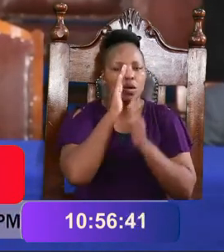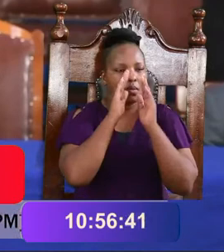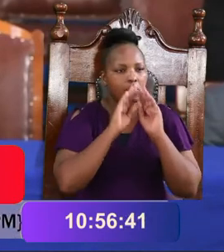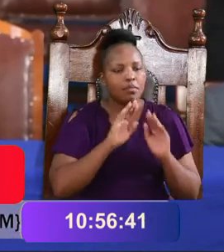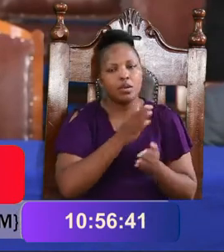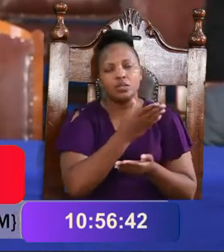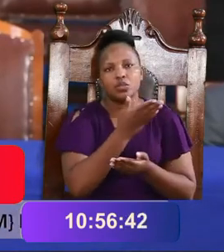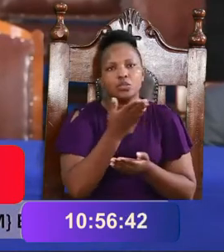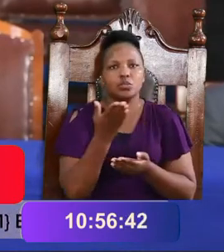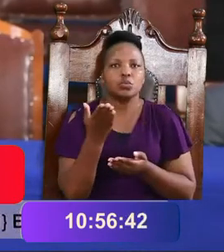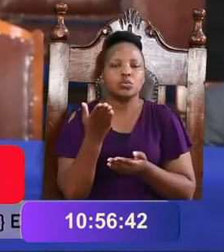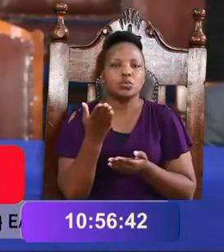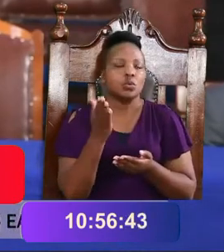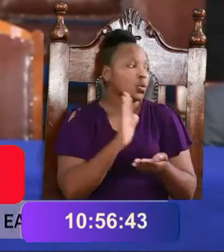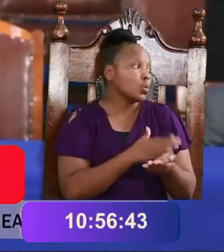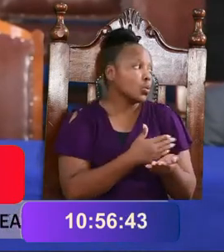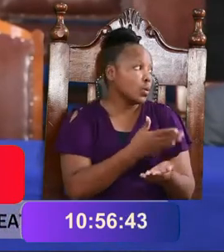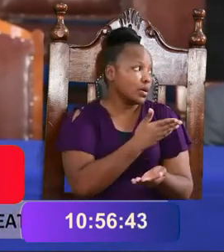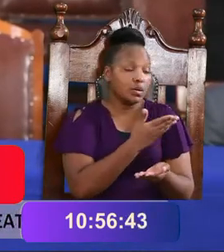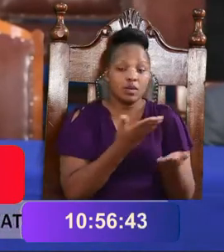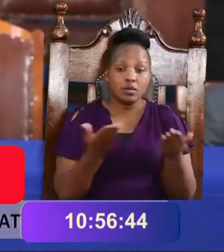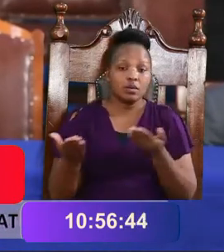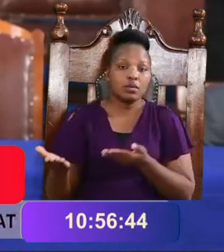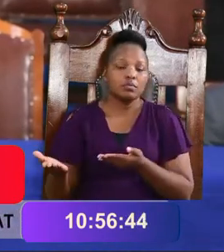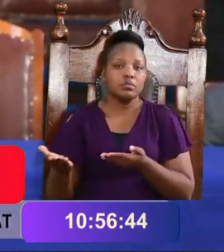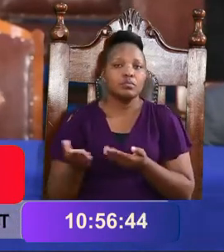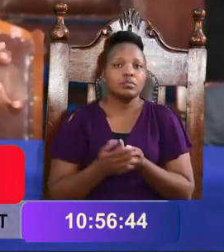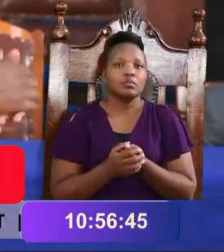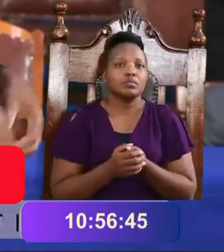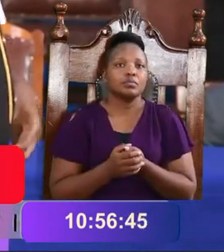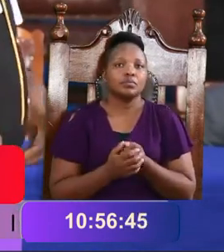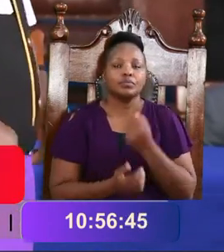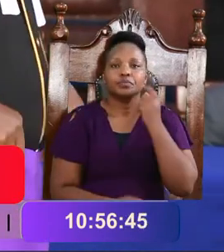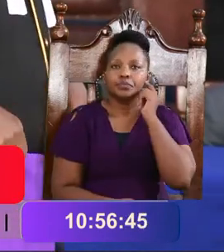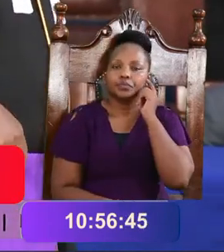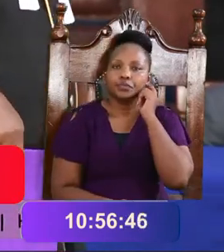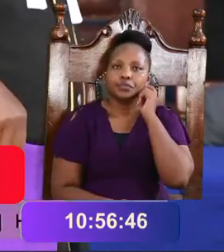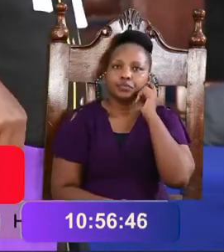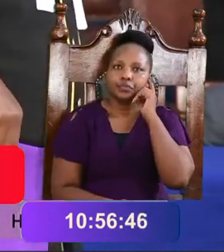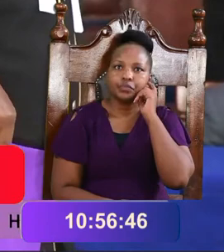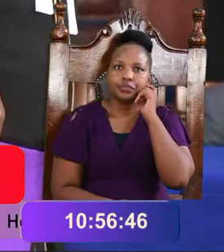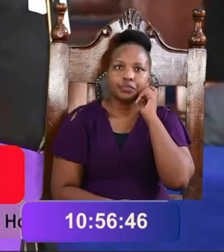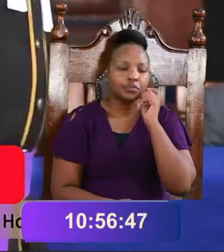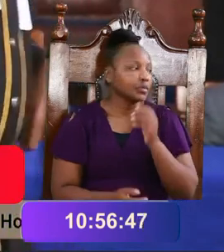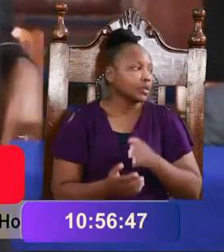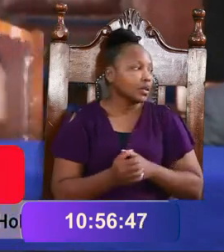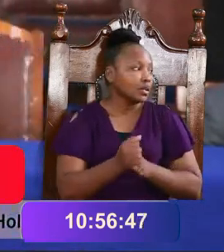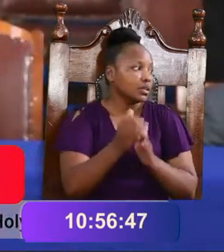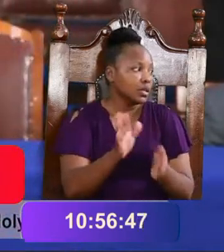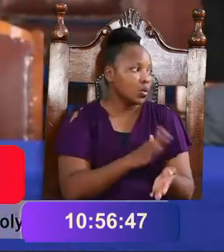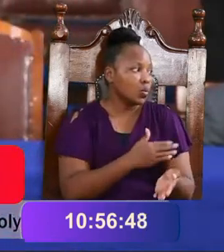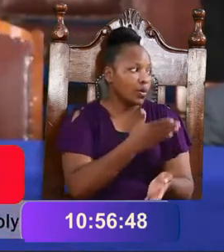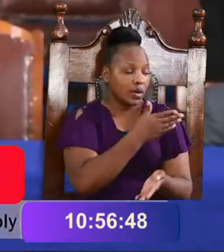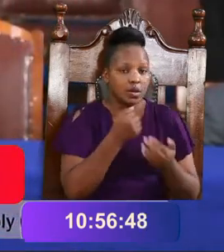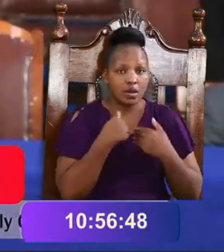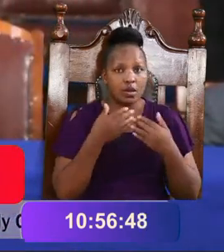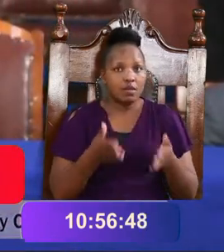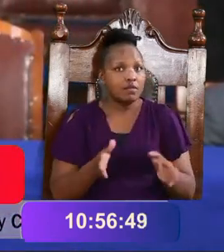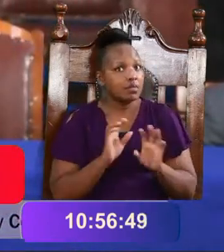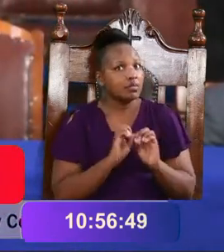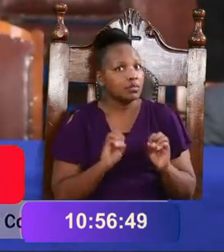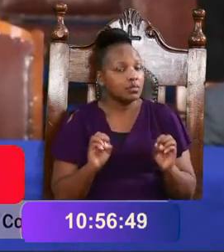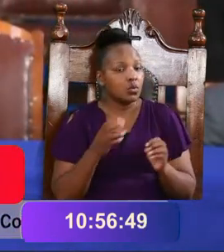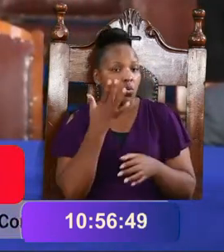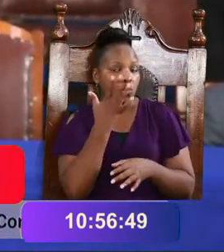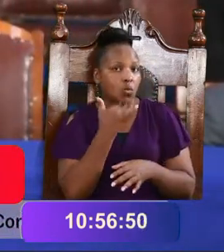kuwabariki. Nikisema hivyo kwaya wangekuwa wakija sasa. Mnagara hayuko pamoja nasi leo kwa sababu si